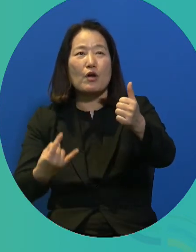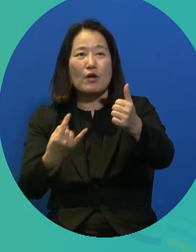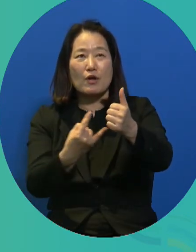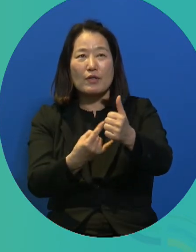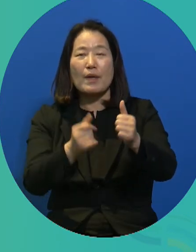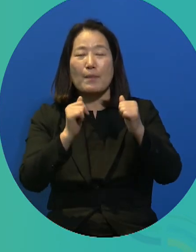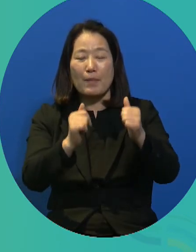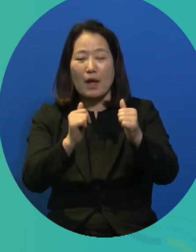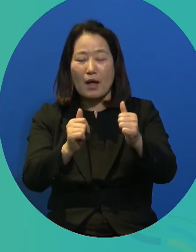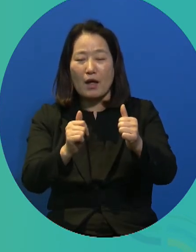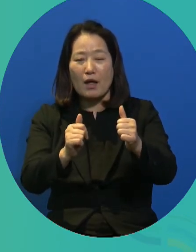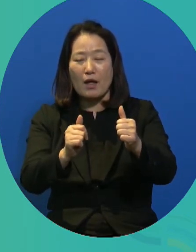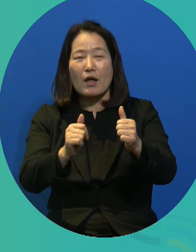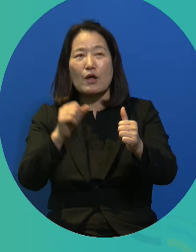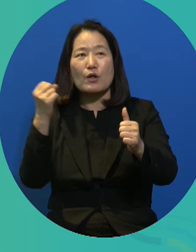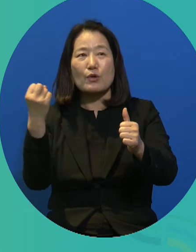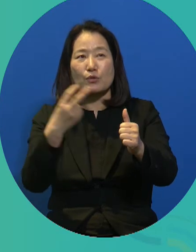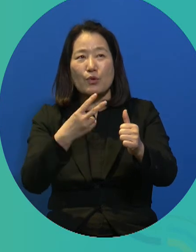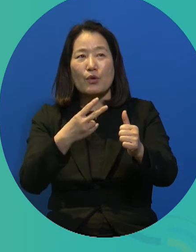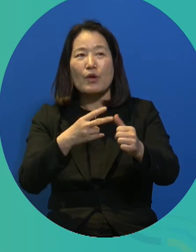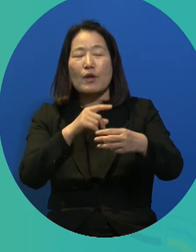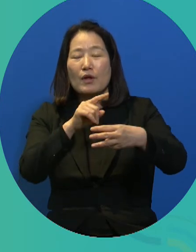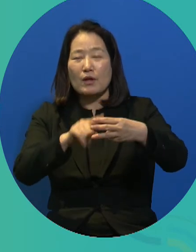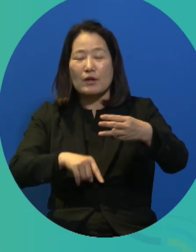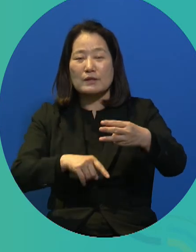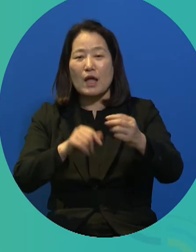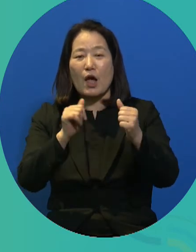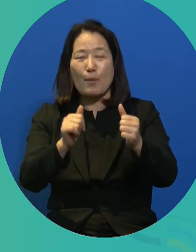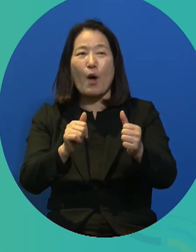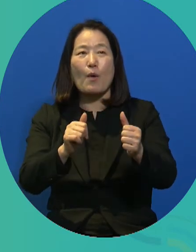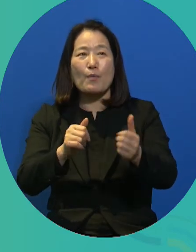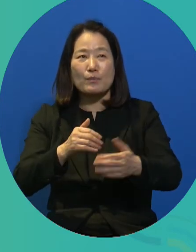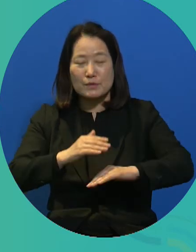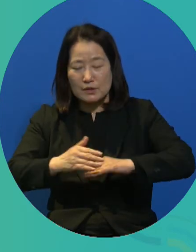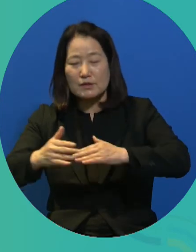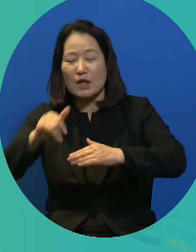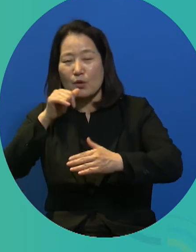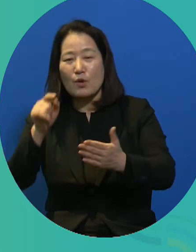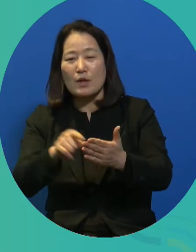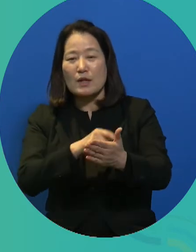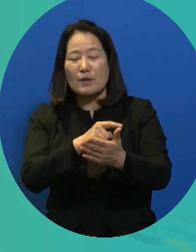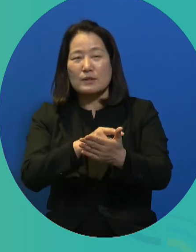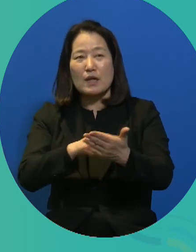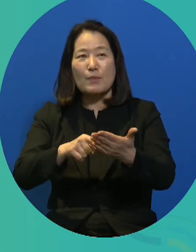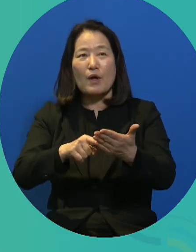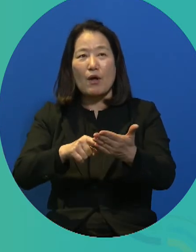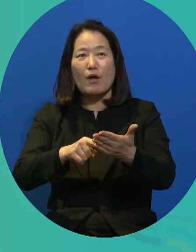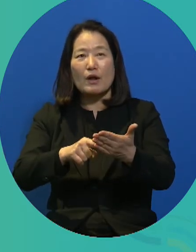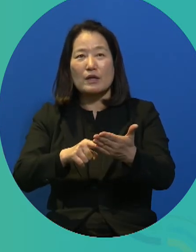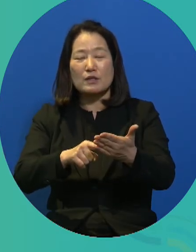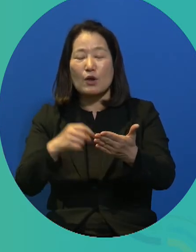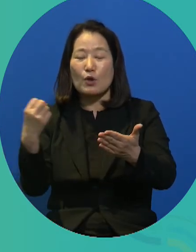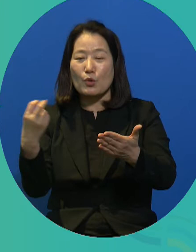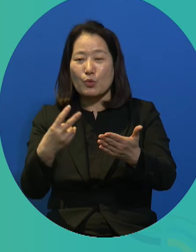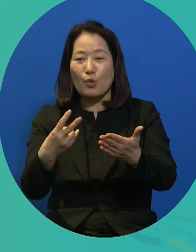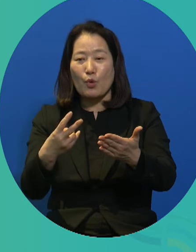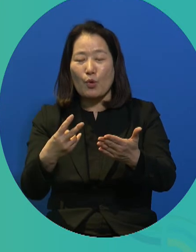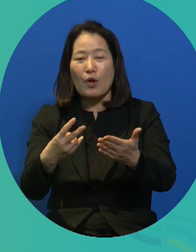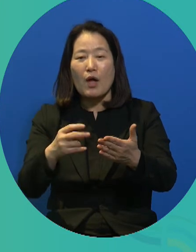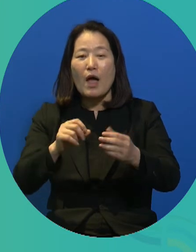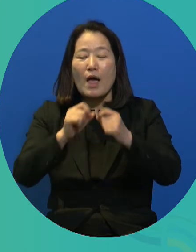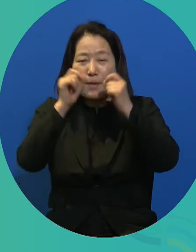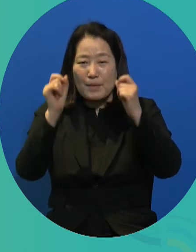행정심판 제도, 형사사법 절차, 그리고 차별구제 청구 소송이나 손해배상 청구 소송, 행정소송과 같은